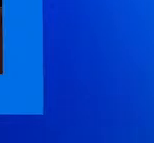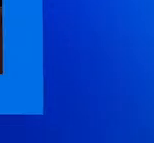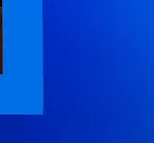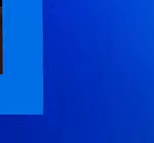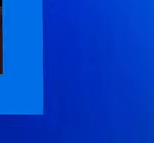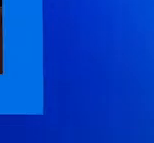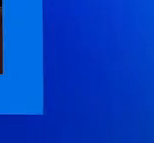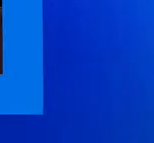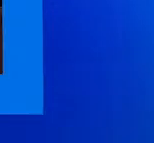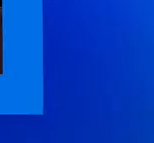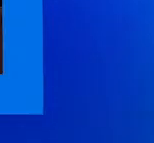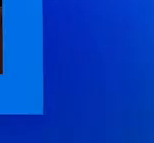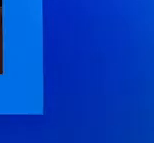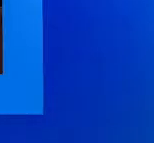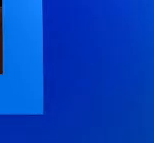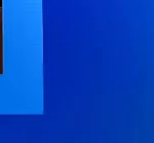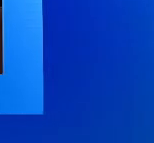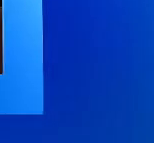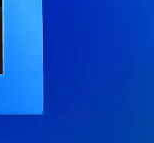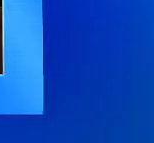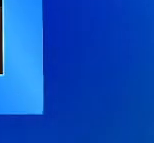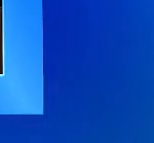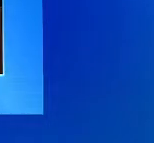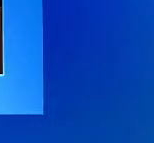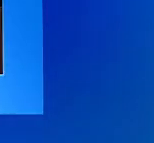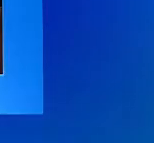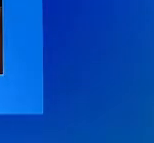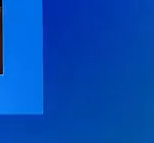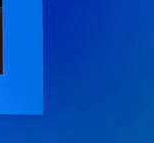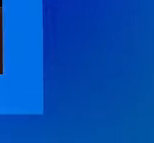occasionne et sponsorise le siège